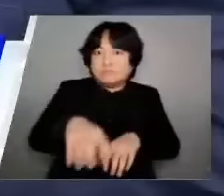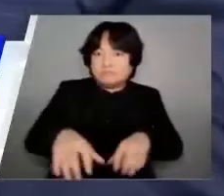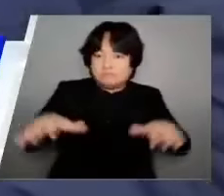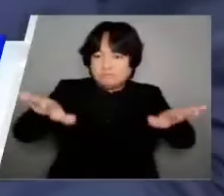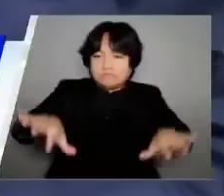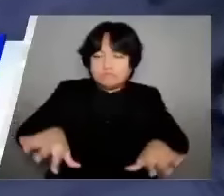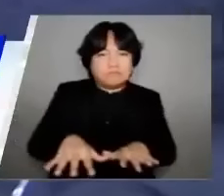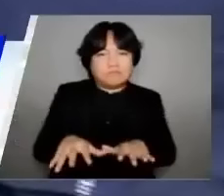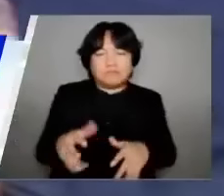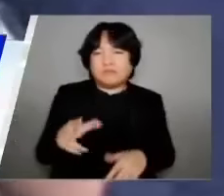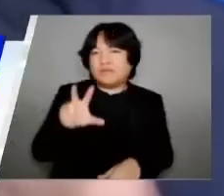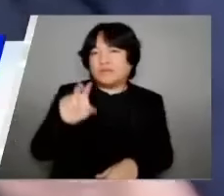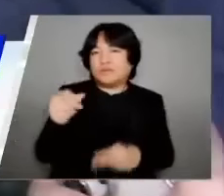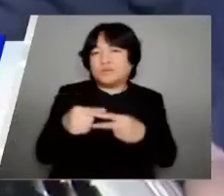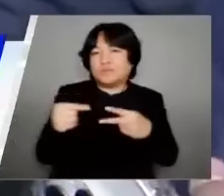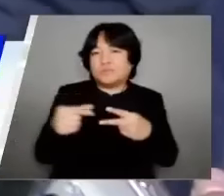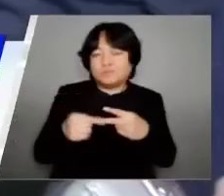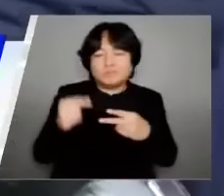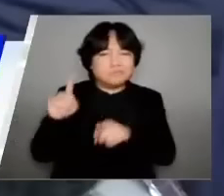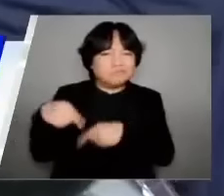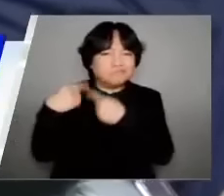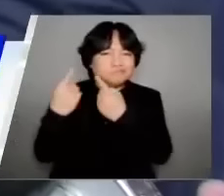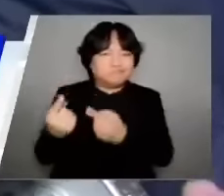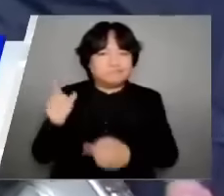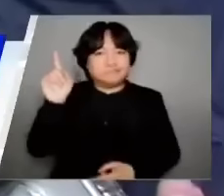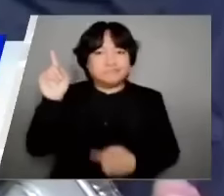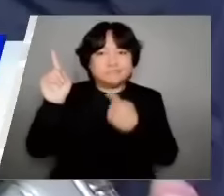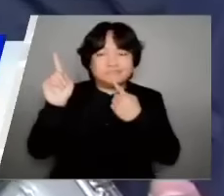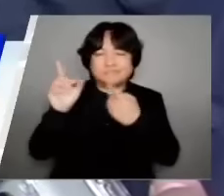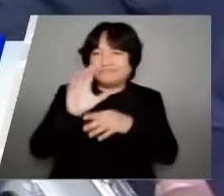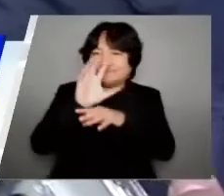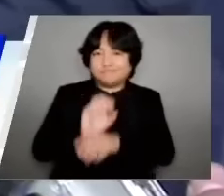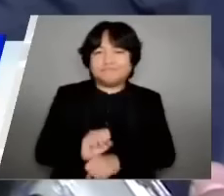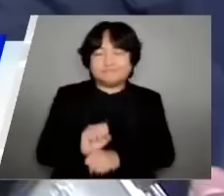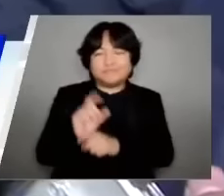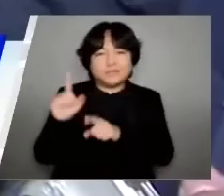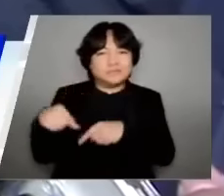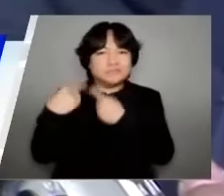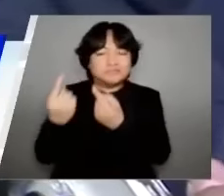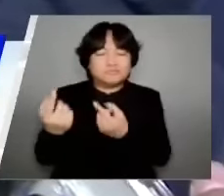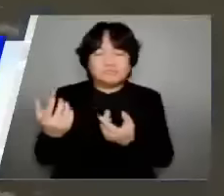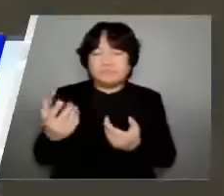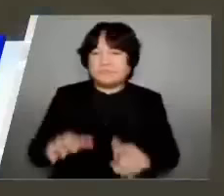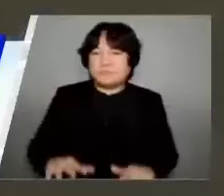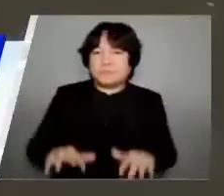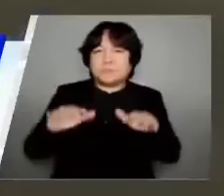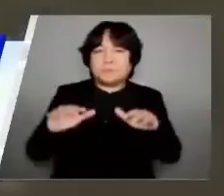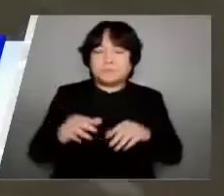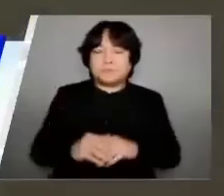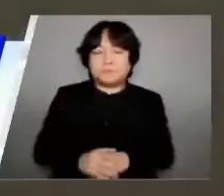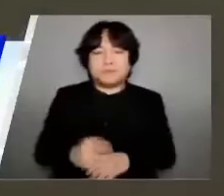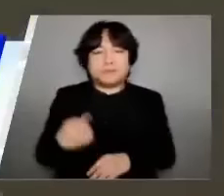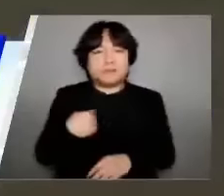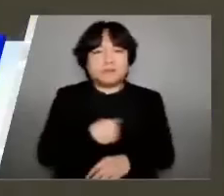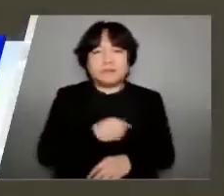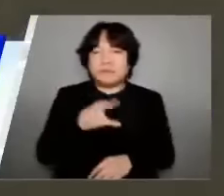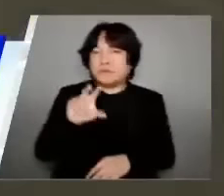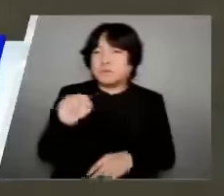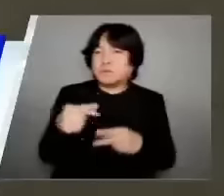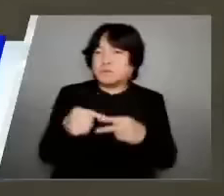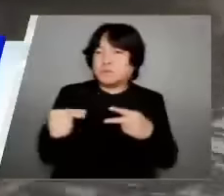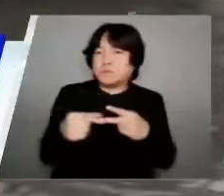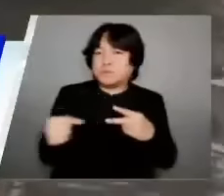Sanay na po. Eh wala pong ibang nandito lang po kami. Kung gaano kabilis pumasok ang baha